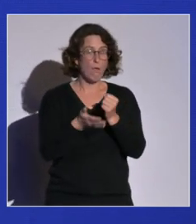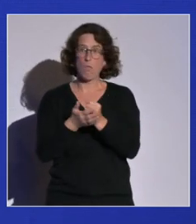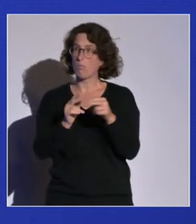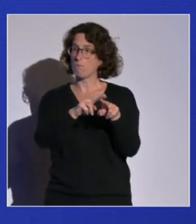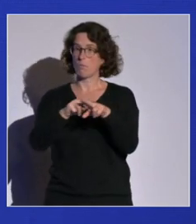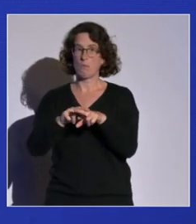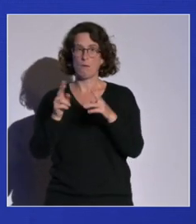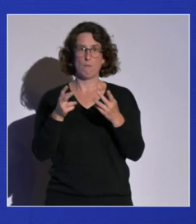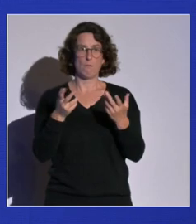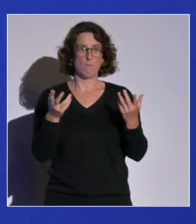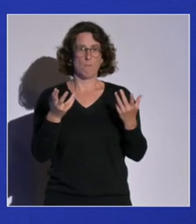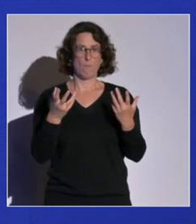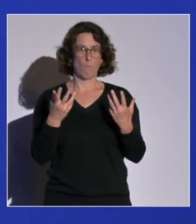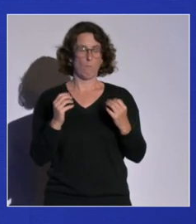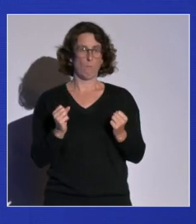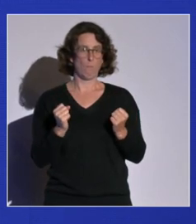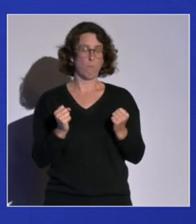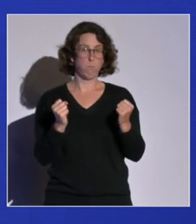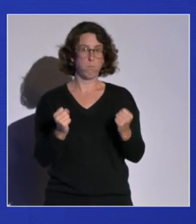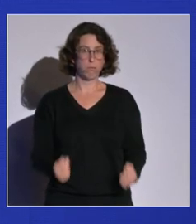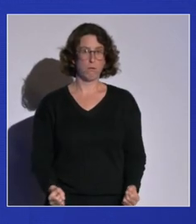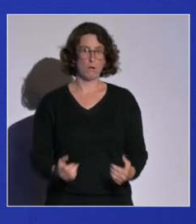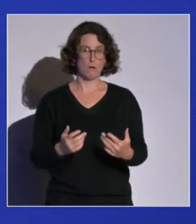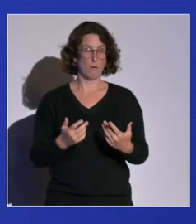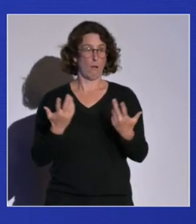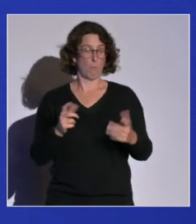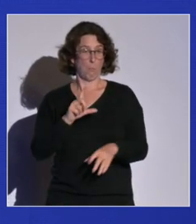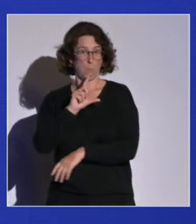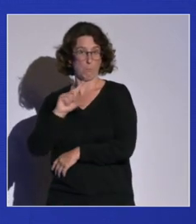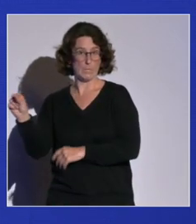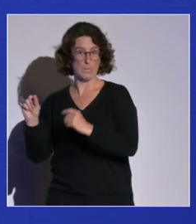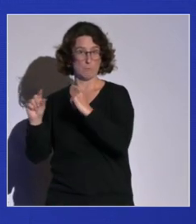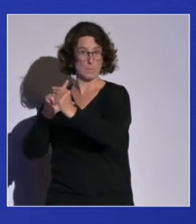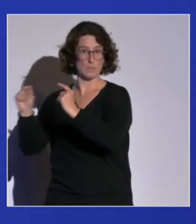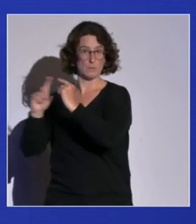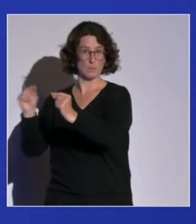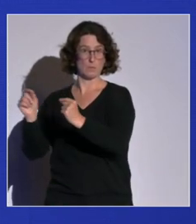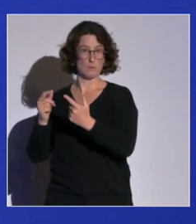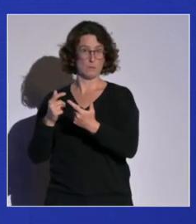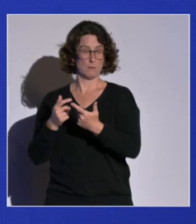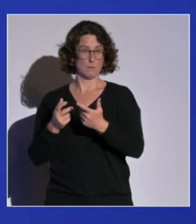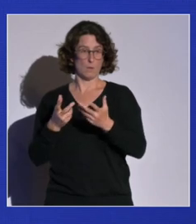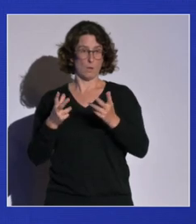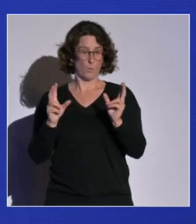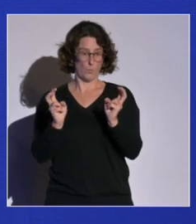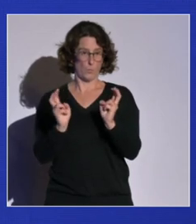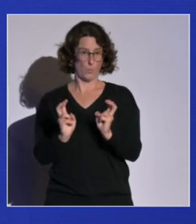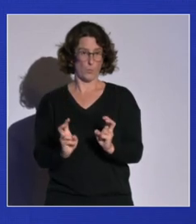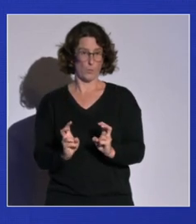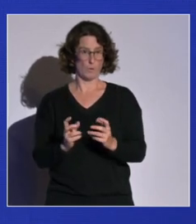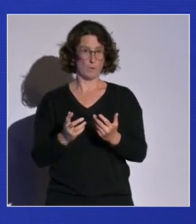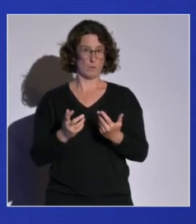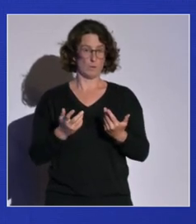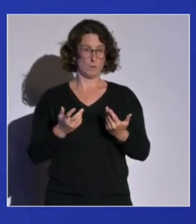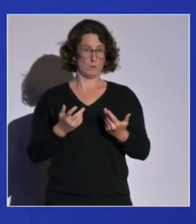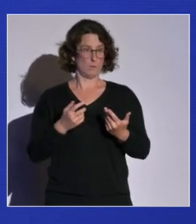c'est cette grande désertion-là que normalement, dans des mouvements comme les nôtres, qui sommes si